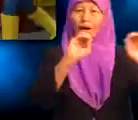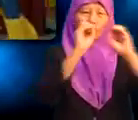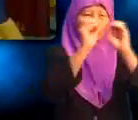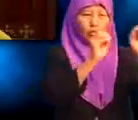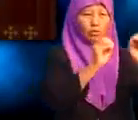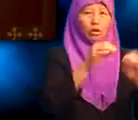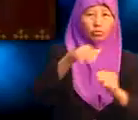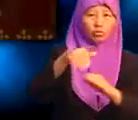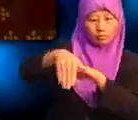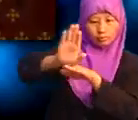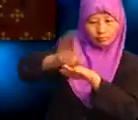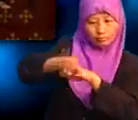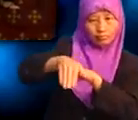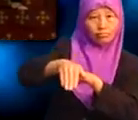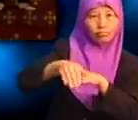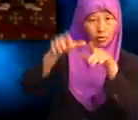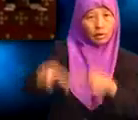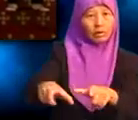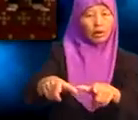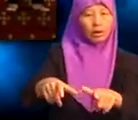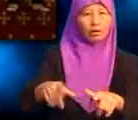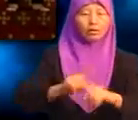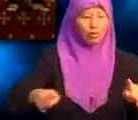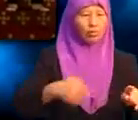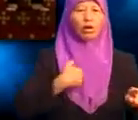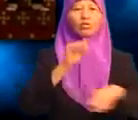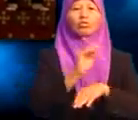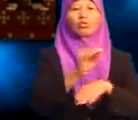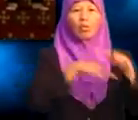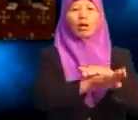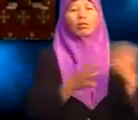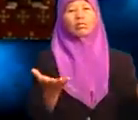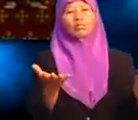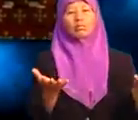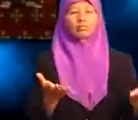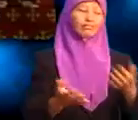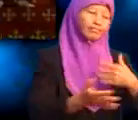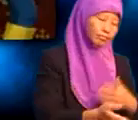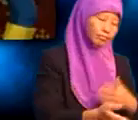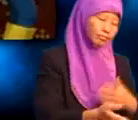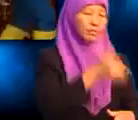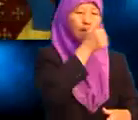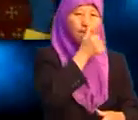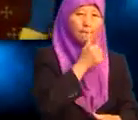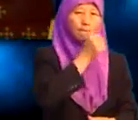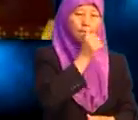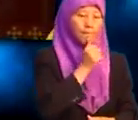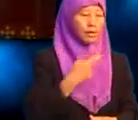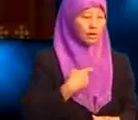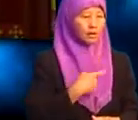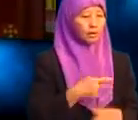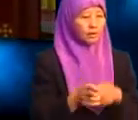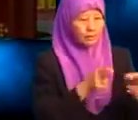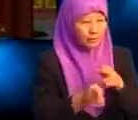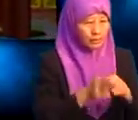Perangkap tikus pun saya dah pasang. Ha. Pelik betul lah saya. Reda ajalah, Osman. Kita hanya mampu